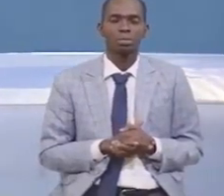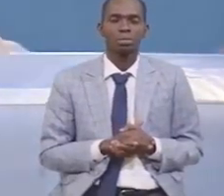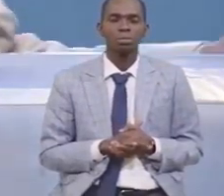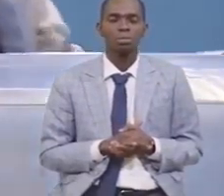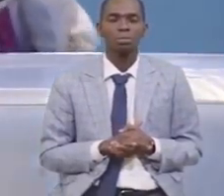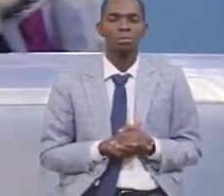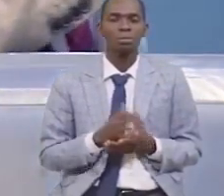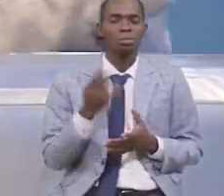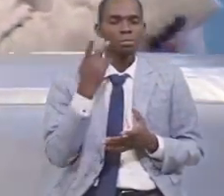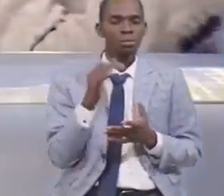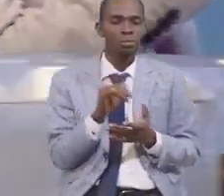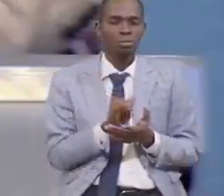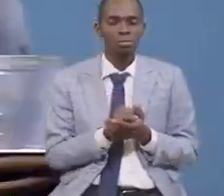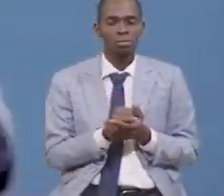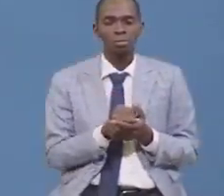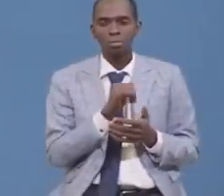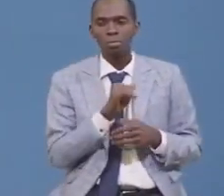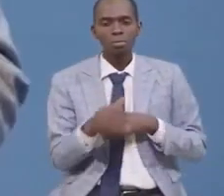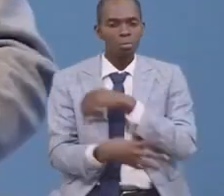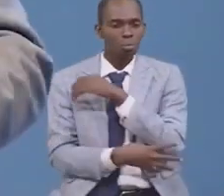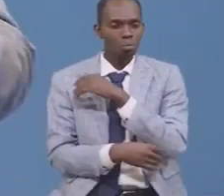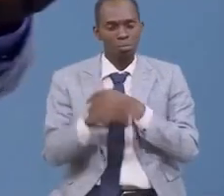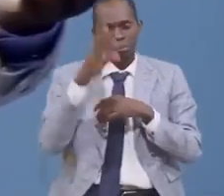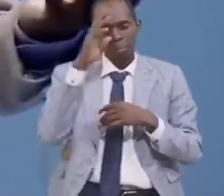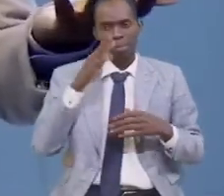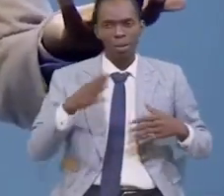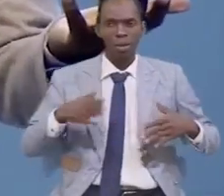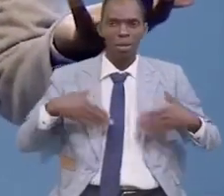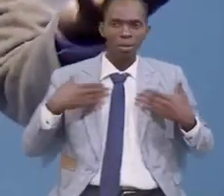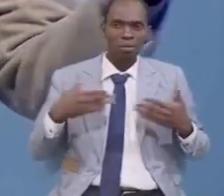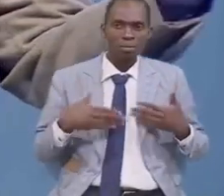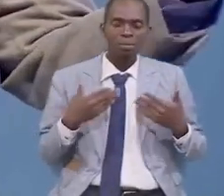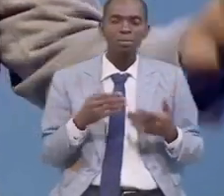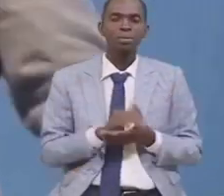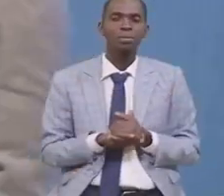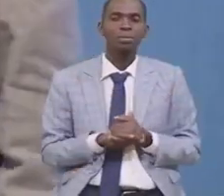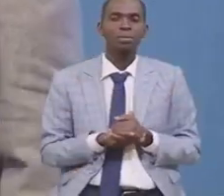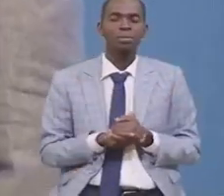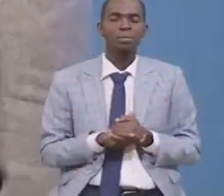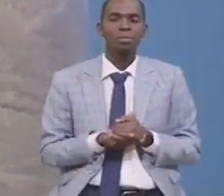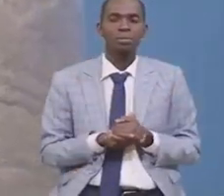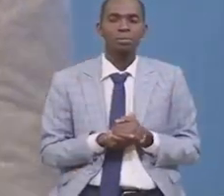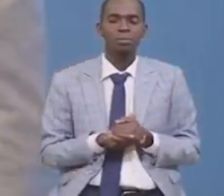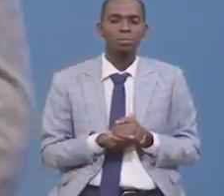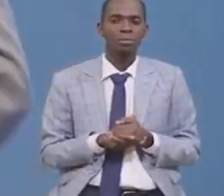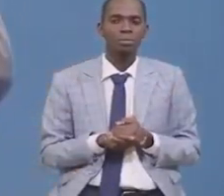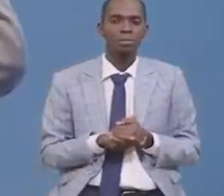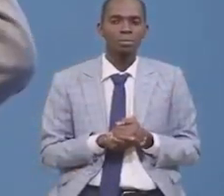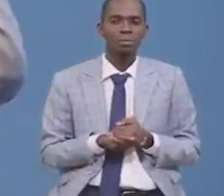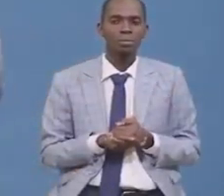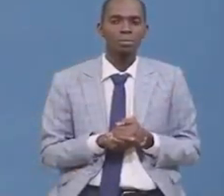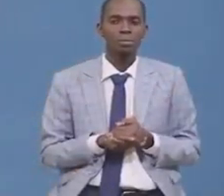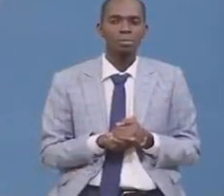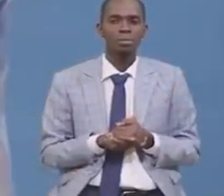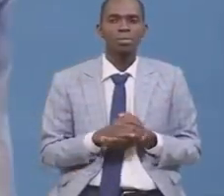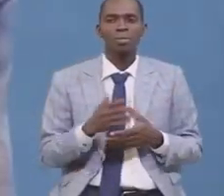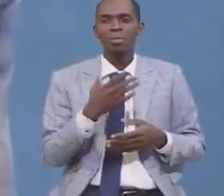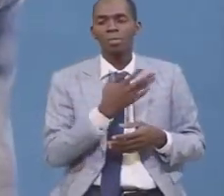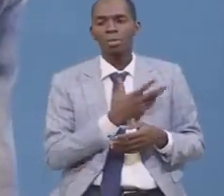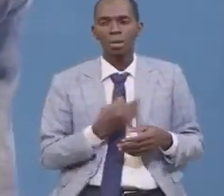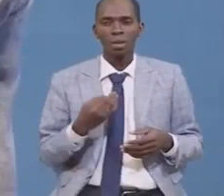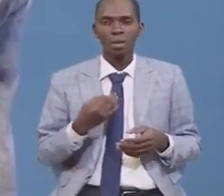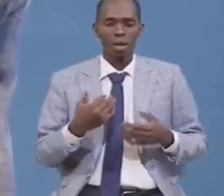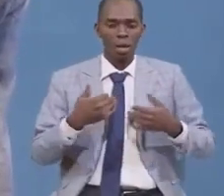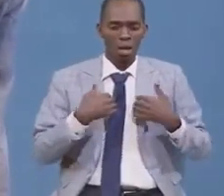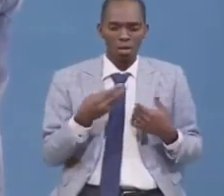poor man happy ఒక దీనుడైన వాడు బీదవాడు సంతోషంగా ఉన్నాడంటే I'm happy నాకు బ్రేక్ఫాస్ట్ ఉన్నంతతో సంతోషం If you